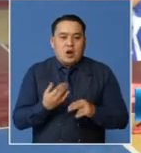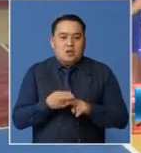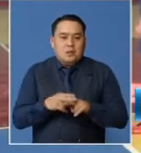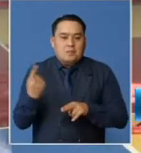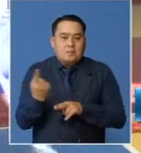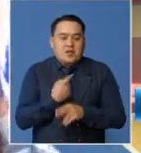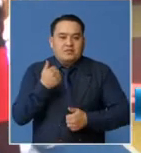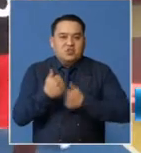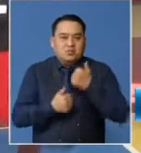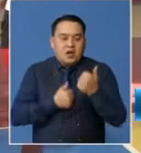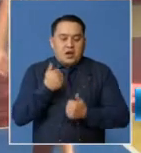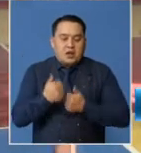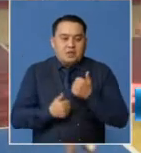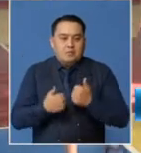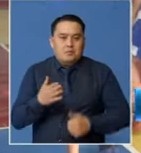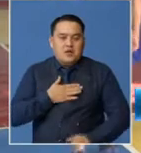первый чемпионат,